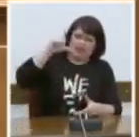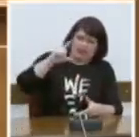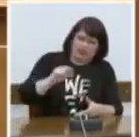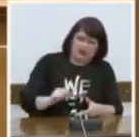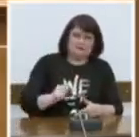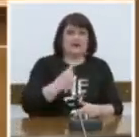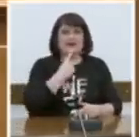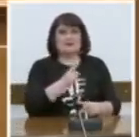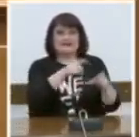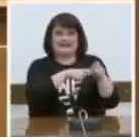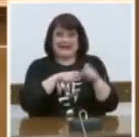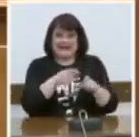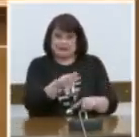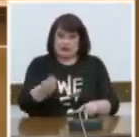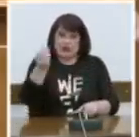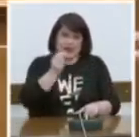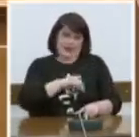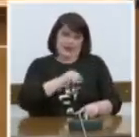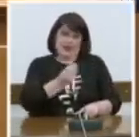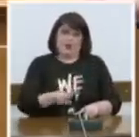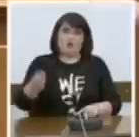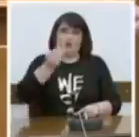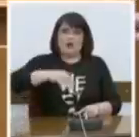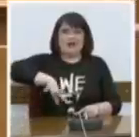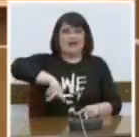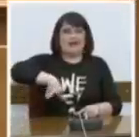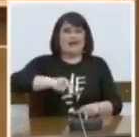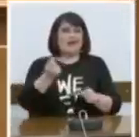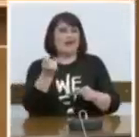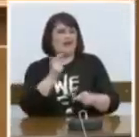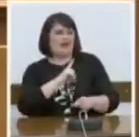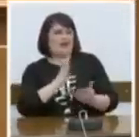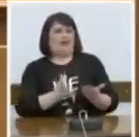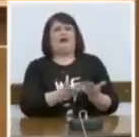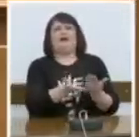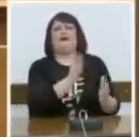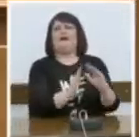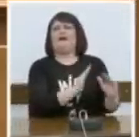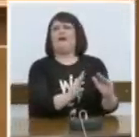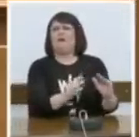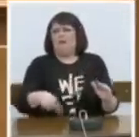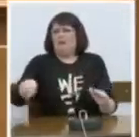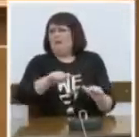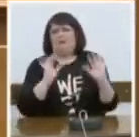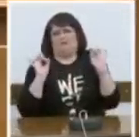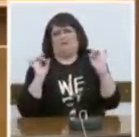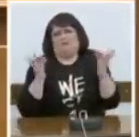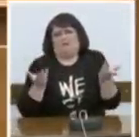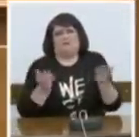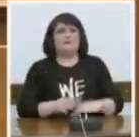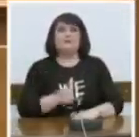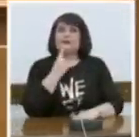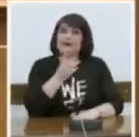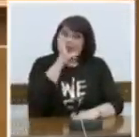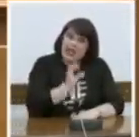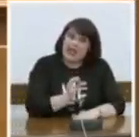τις εταιρείες και από τους πολίτες είναι κλοπή για λίγους με τη δική σας πλάτη. Να πούμε όμως και την αλήθεια σχετικά